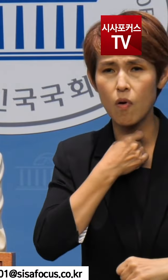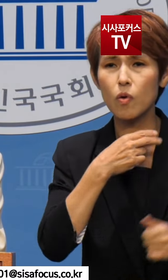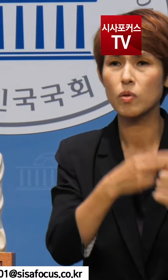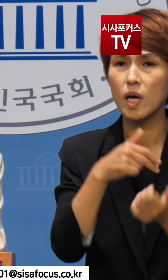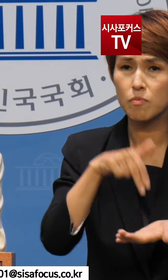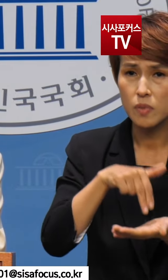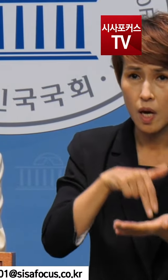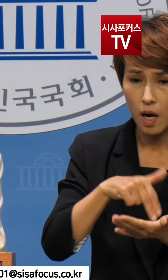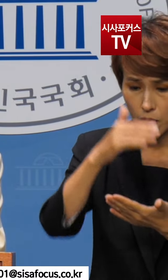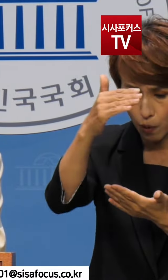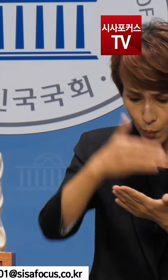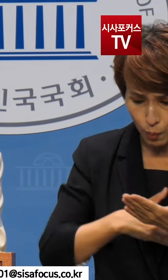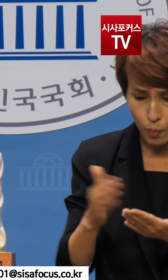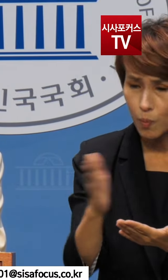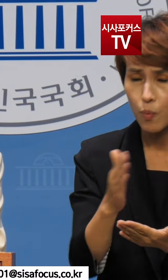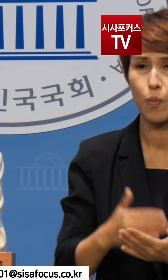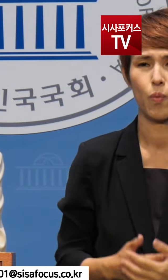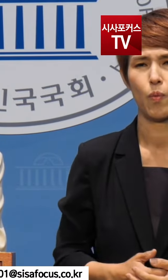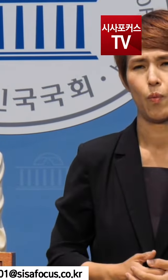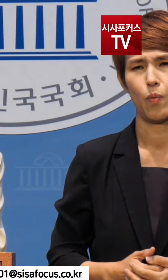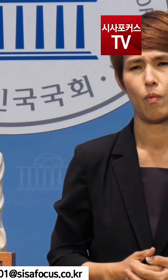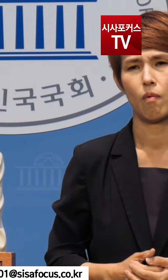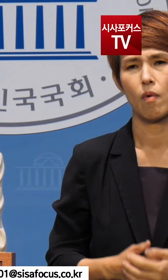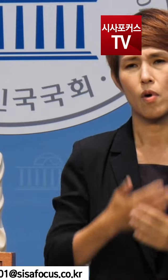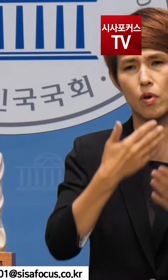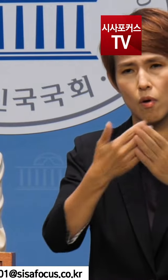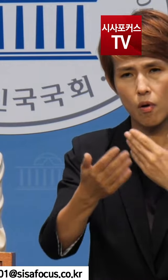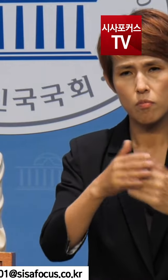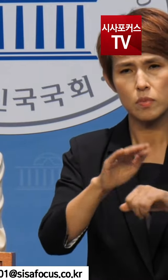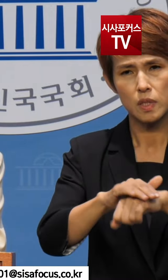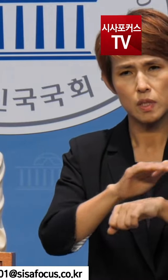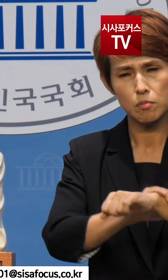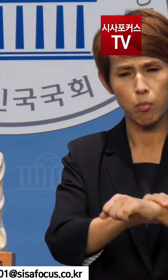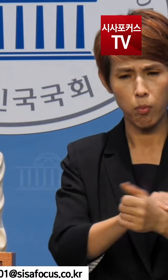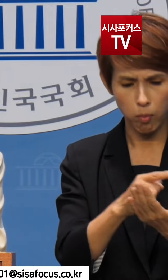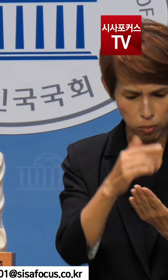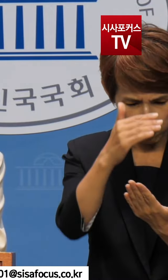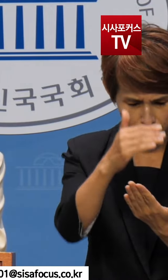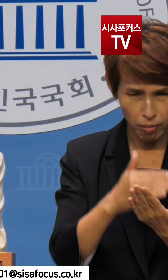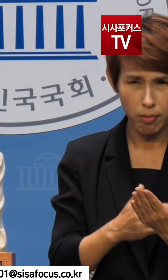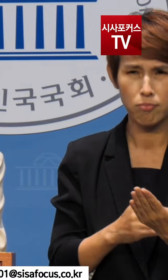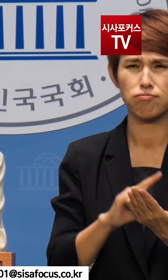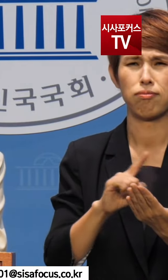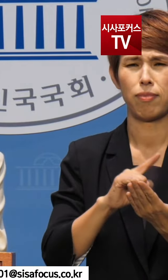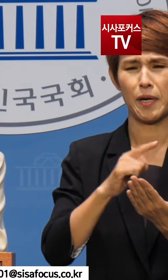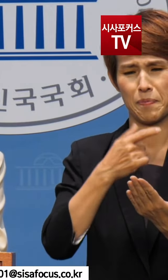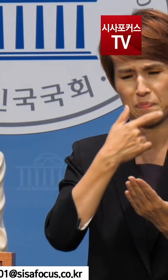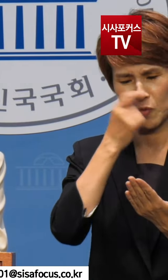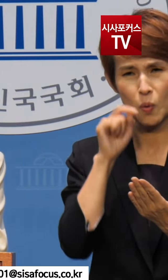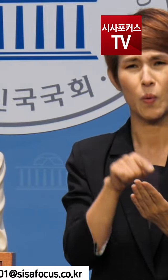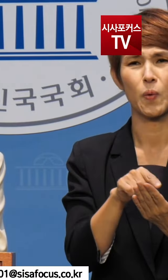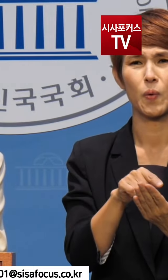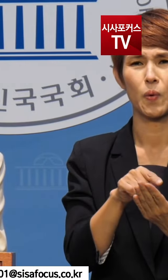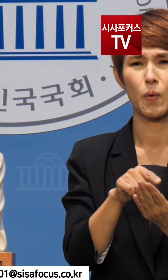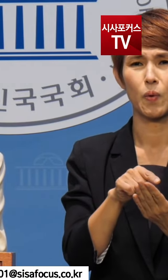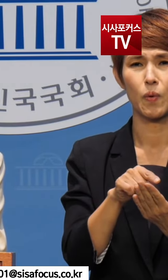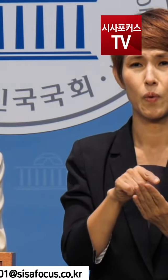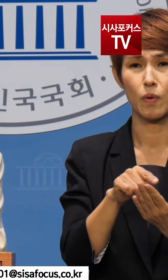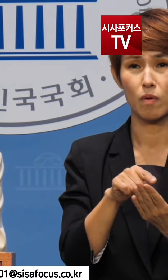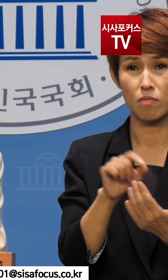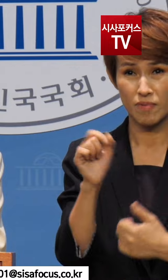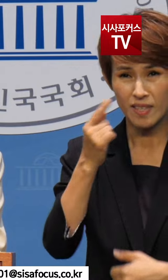내용은 없다고 합니다. 아직도 체험이나 실습이 민망할 정도의 수준이라는 점도 모를까 봐서 알려드리는